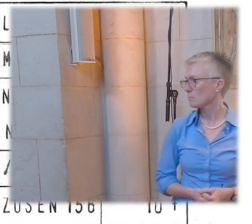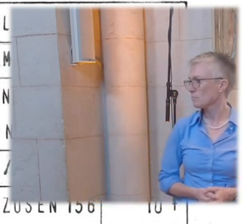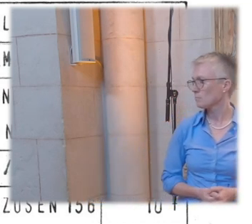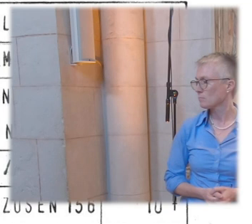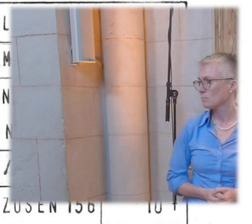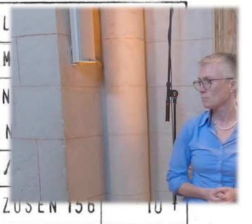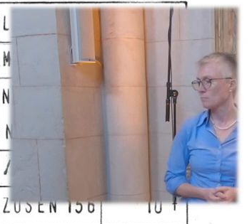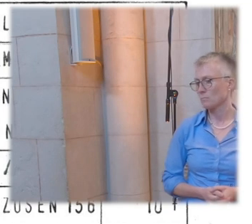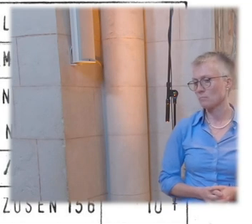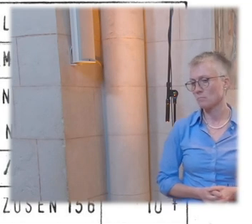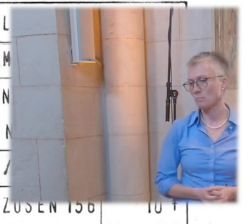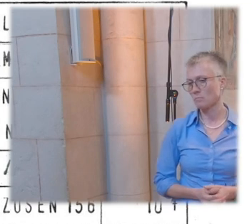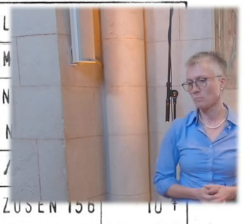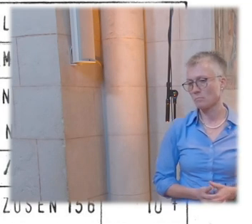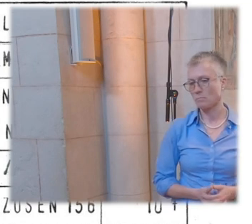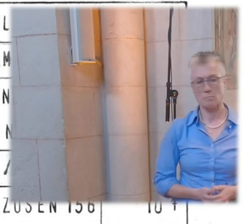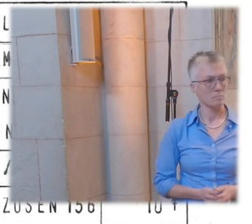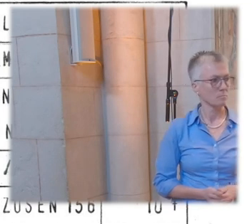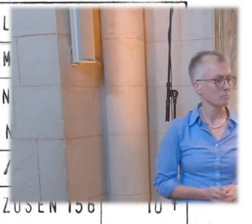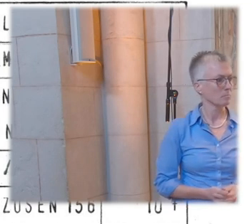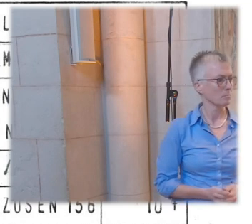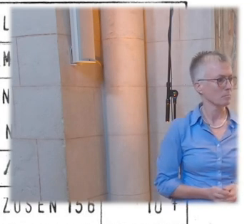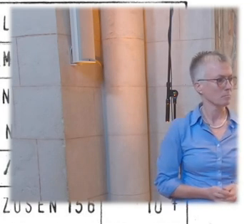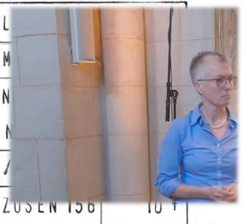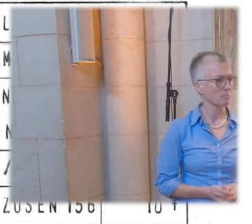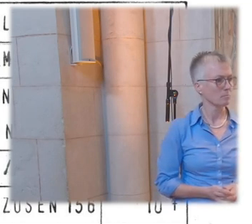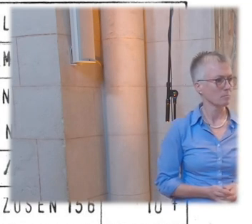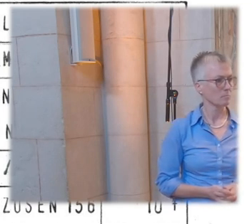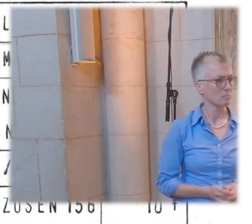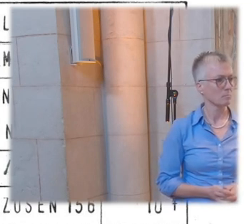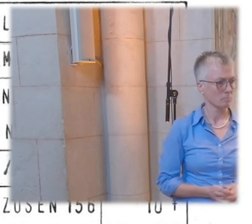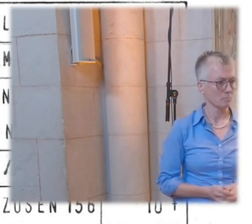wurde, Karl Leisner, Titus Brandsma,